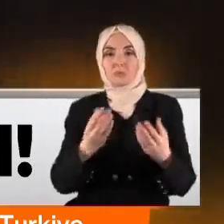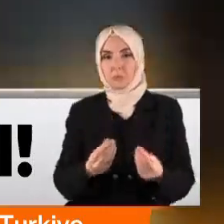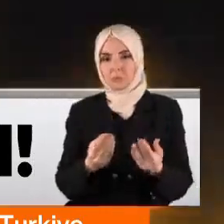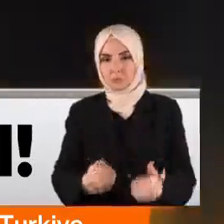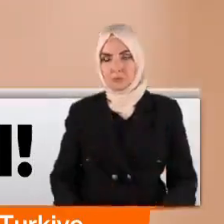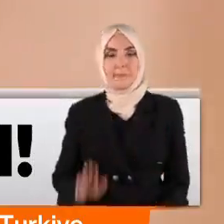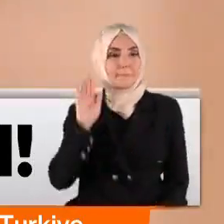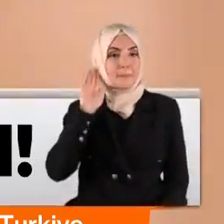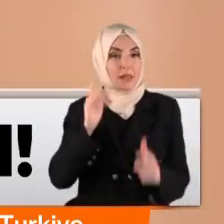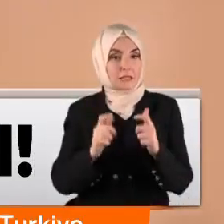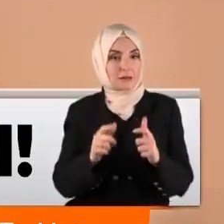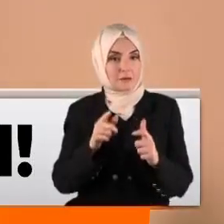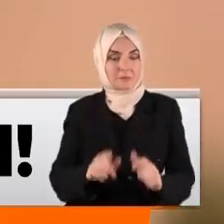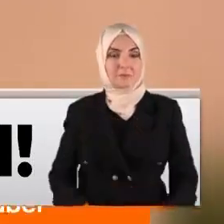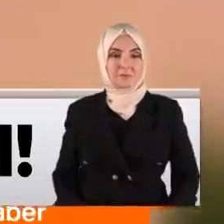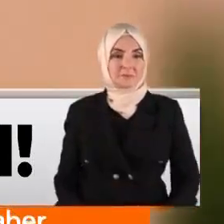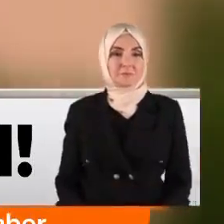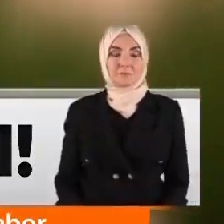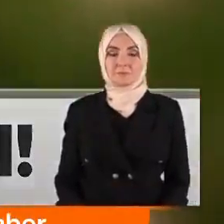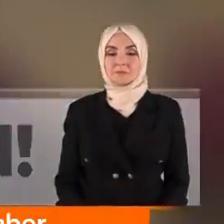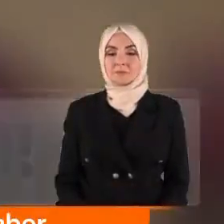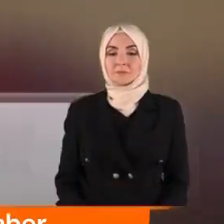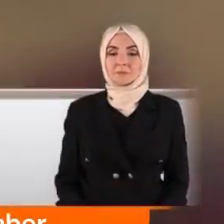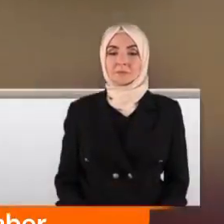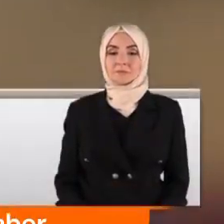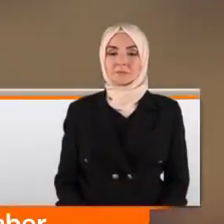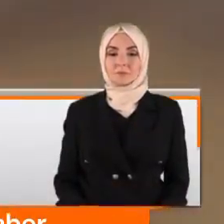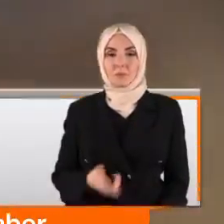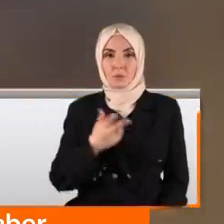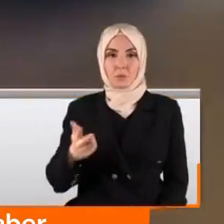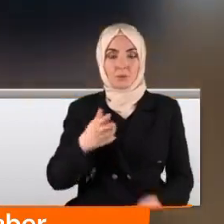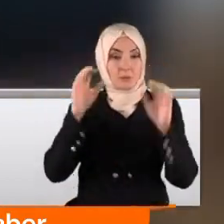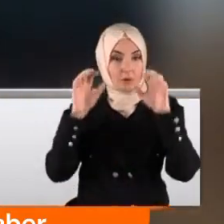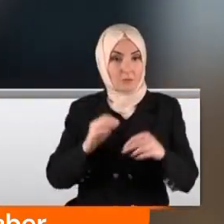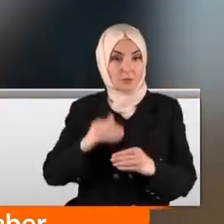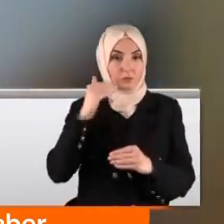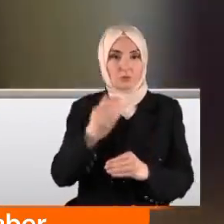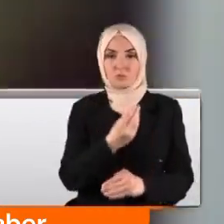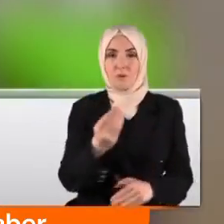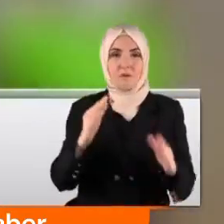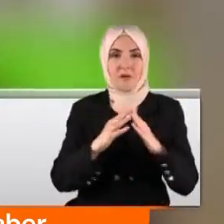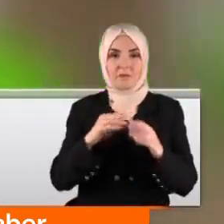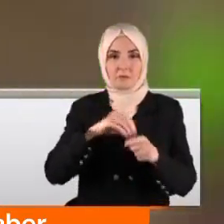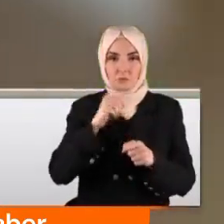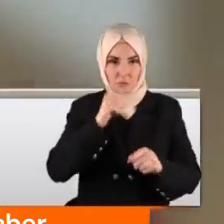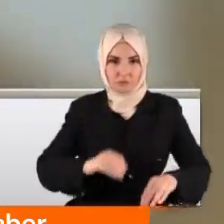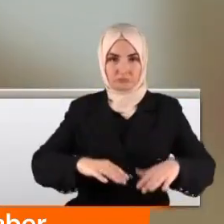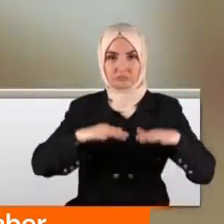Burası da Malatya. Bizim aşağı arazide hiç kalmadı. Şiddetli yağış sonrası birçok evi su bastı.